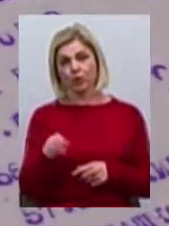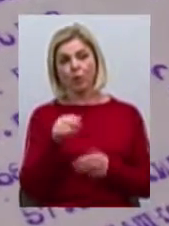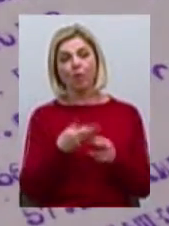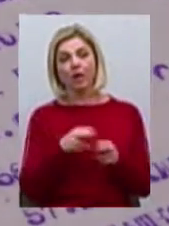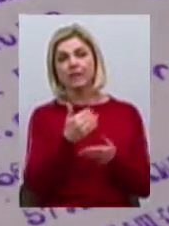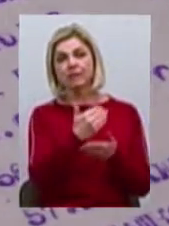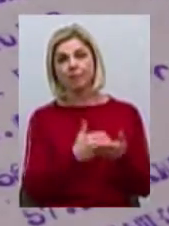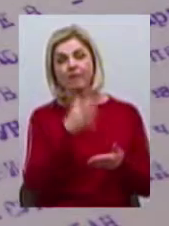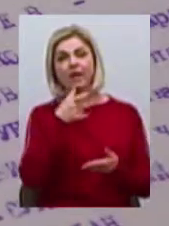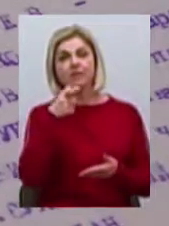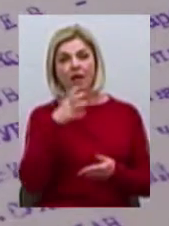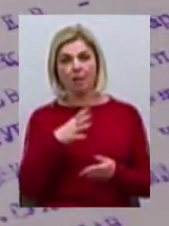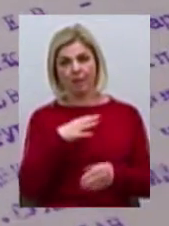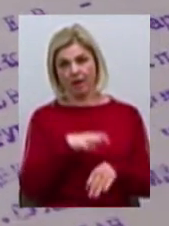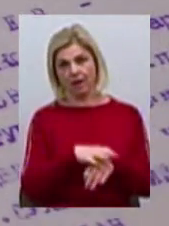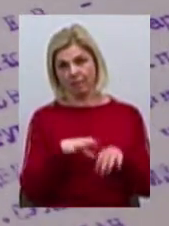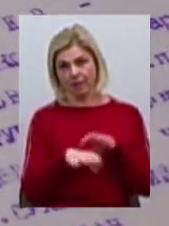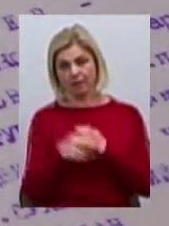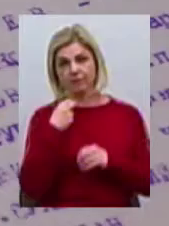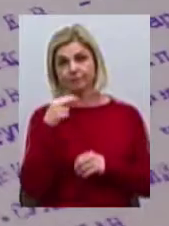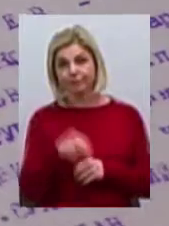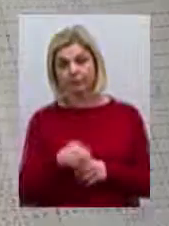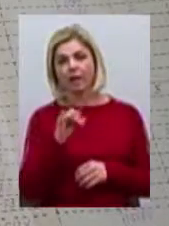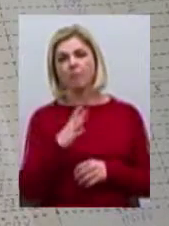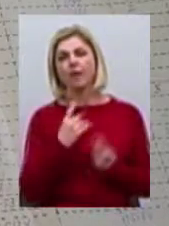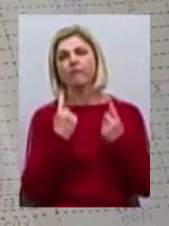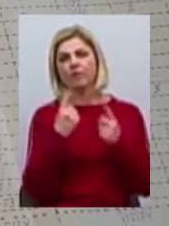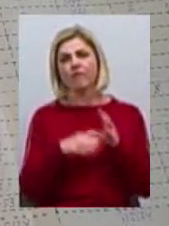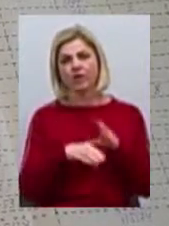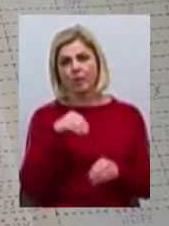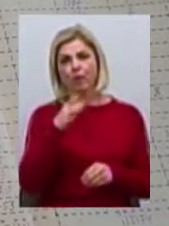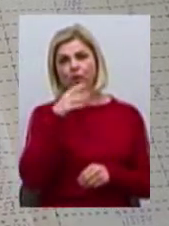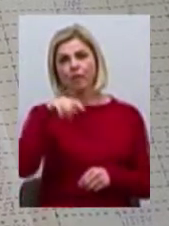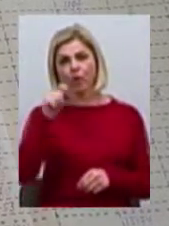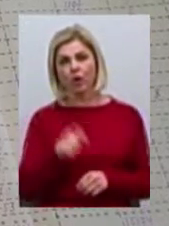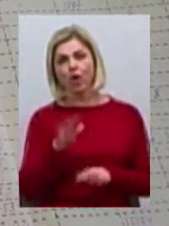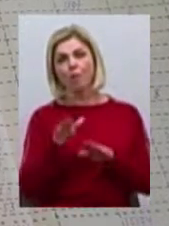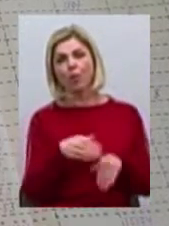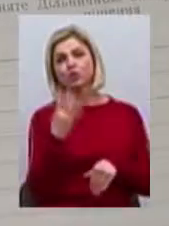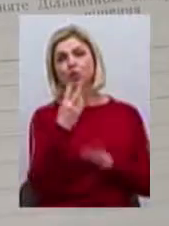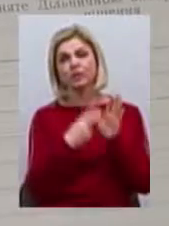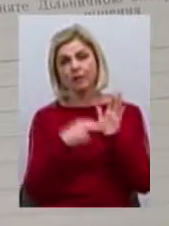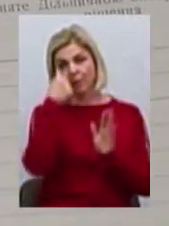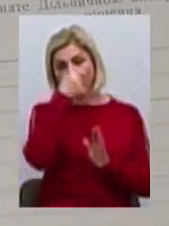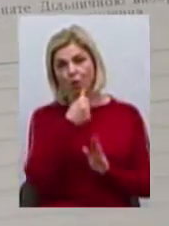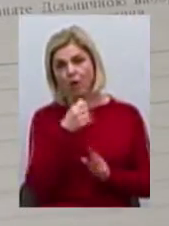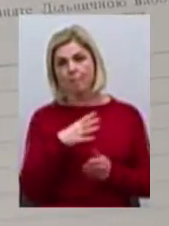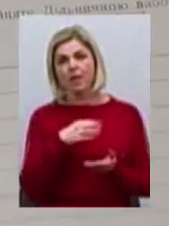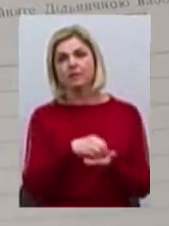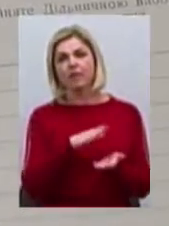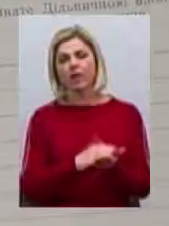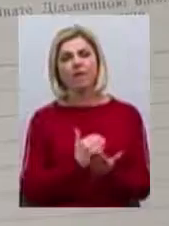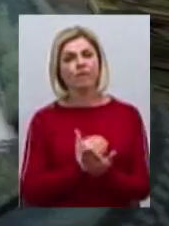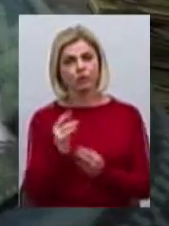Сталіна застосовувались репресії. Знакові вибори відбулись після війни 1947 року. Тоді зафіксували найвищу